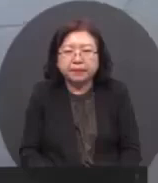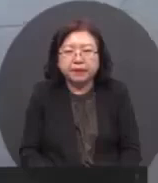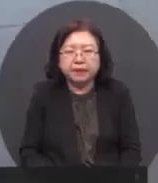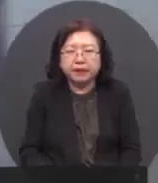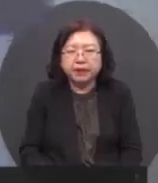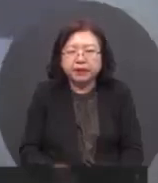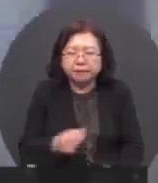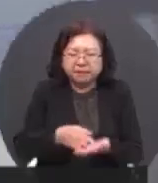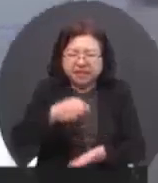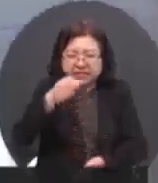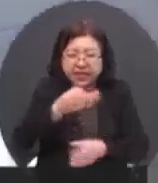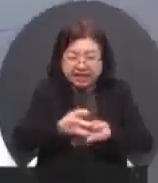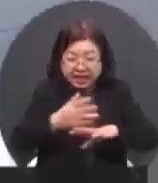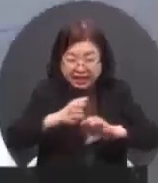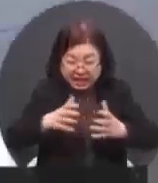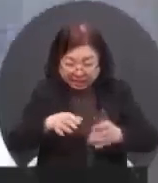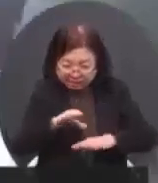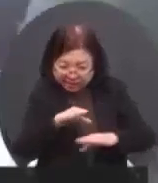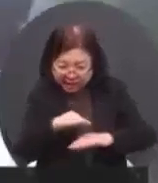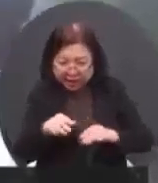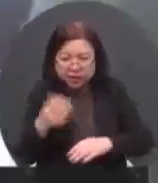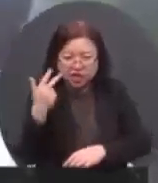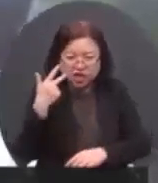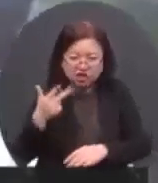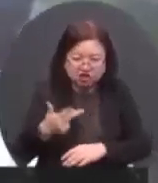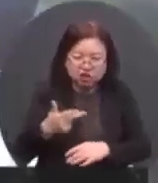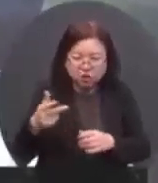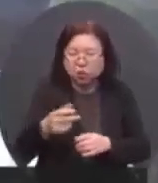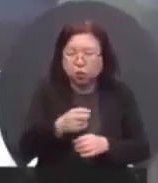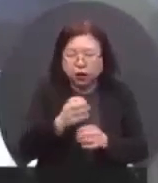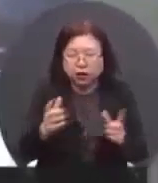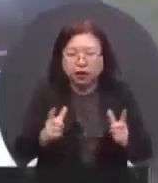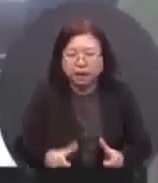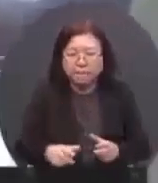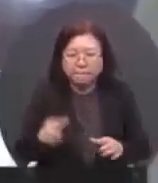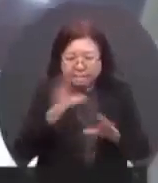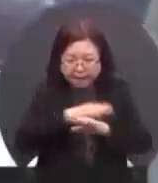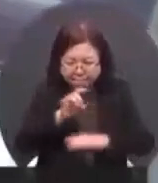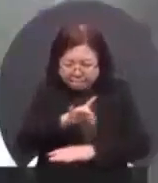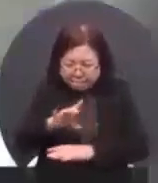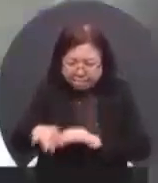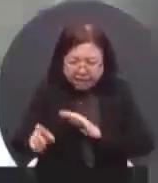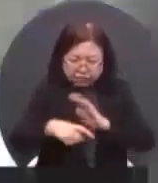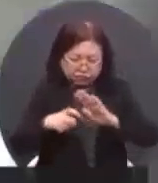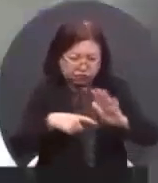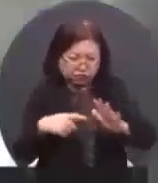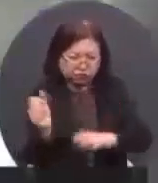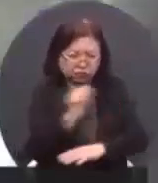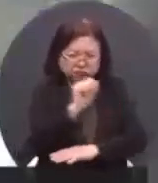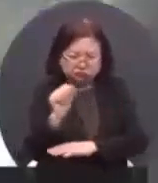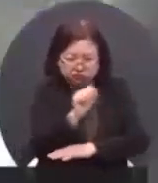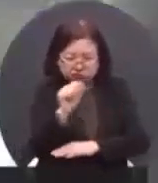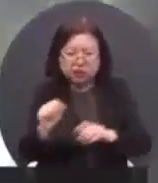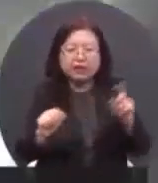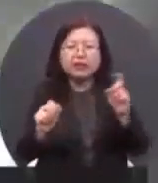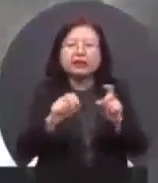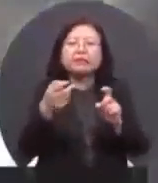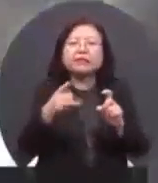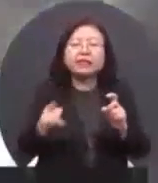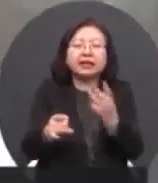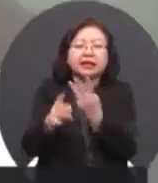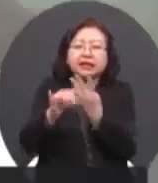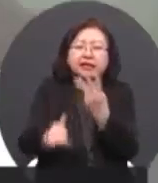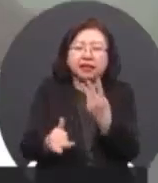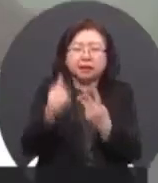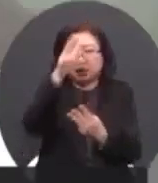비싼 수입처를 일주일에 걸쳐 밤마다 훔쳐 타고 다닌 10대 3명이 경찰에 붙잡혔습니다 주인에게 들키지